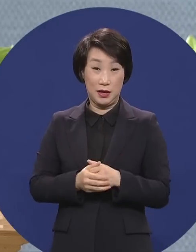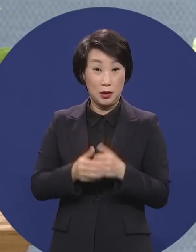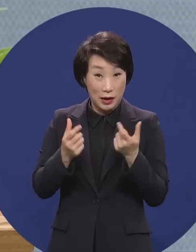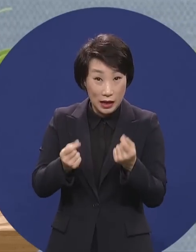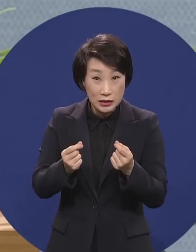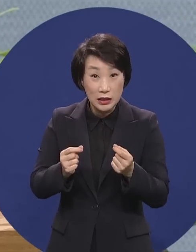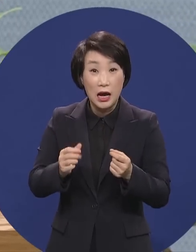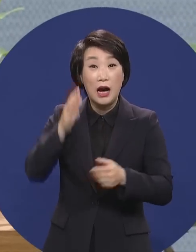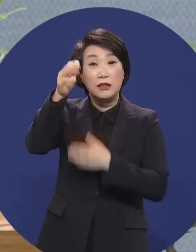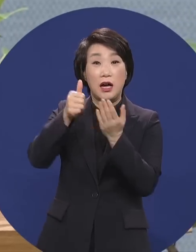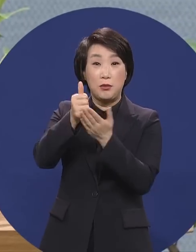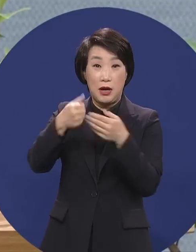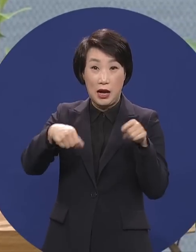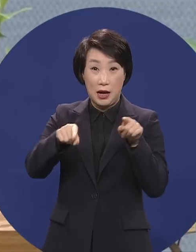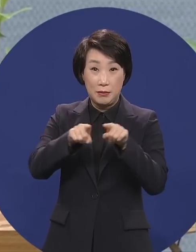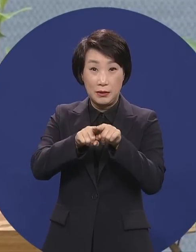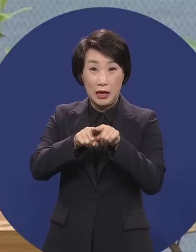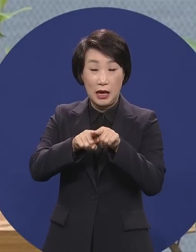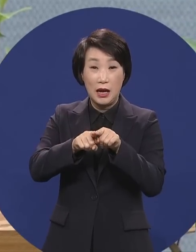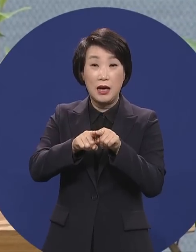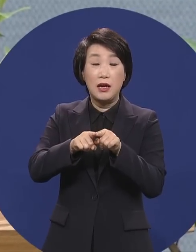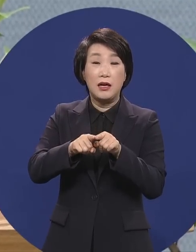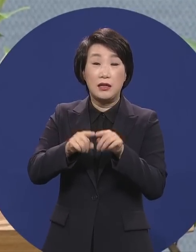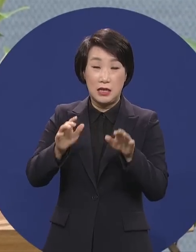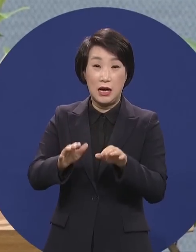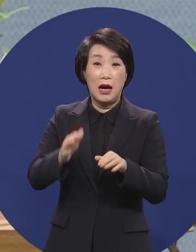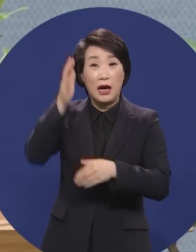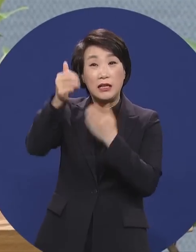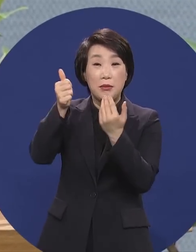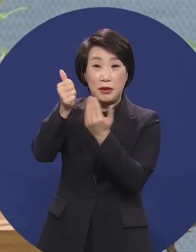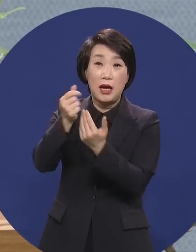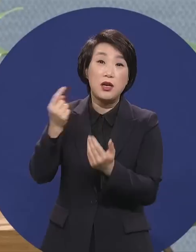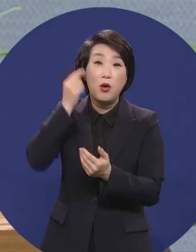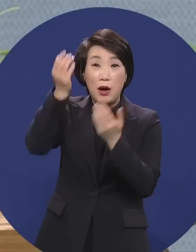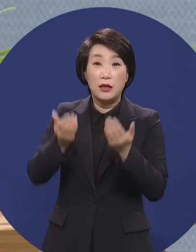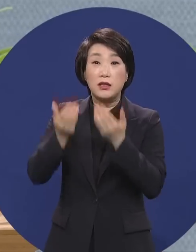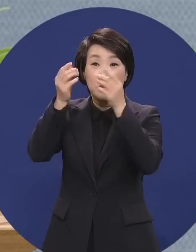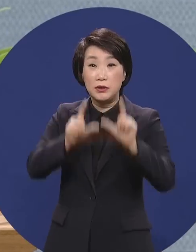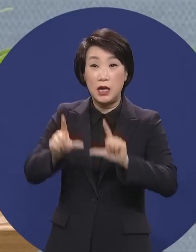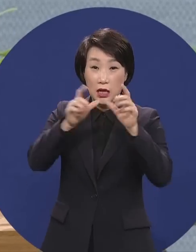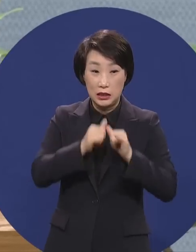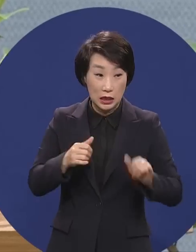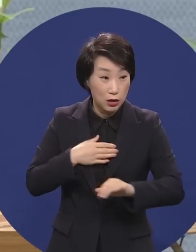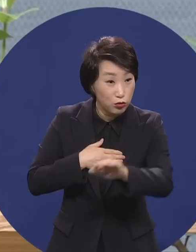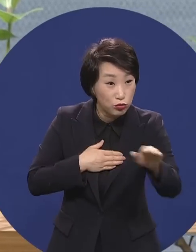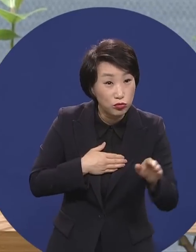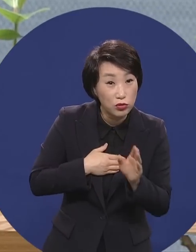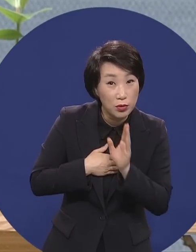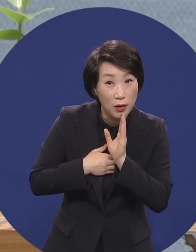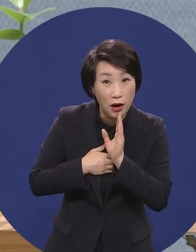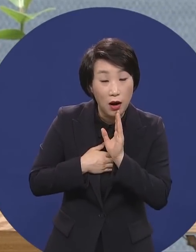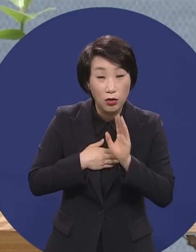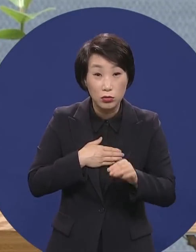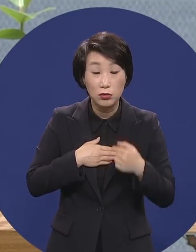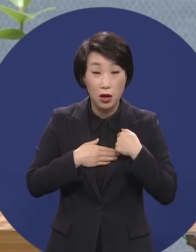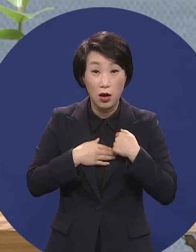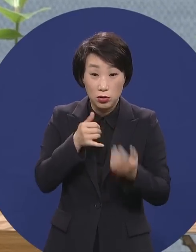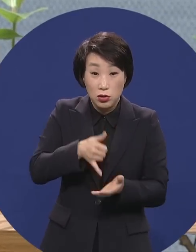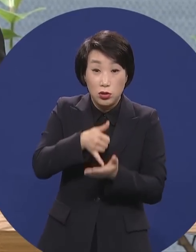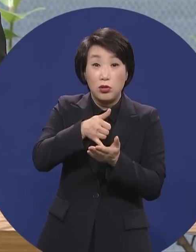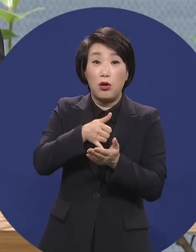이렇게 하나님으로 하나님께 영광을 돌리며 살아야 할 인격이 바로 작동하지